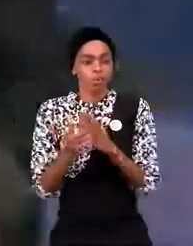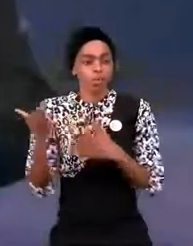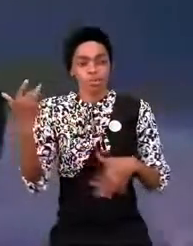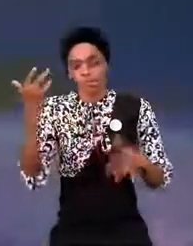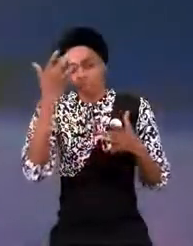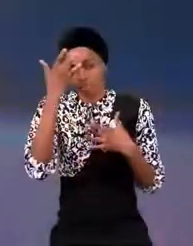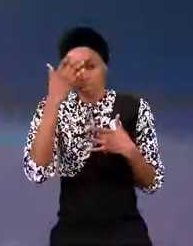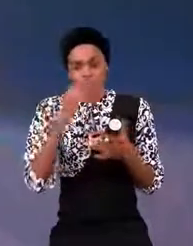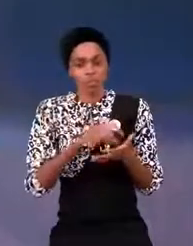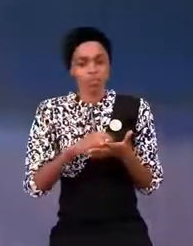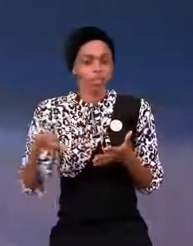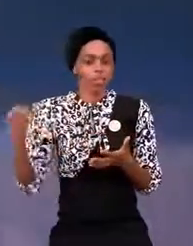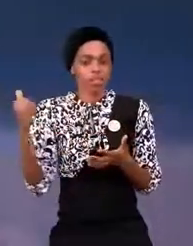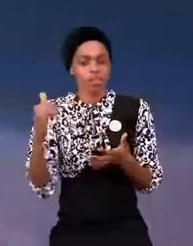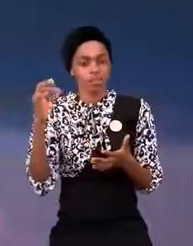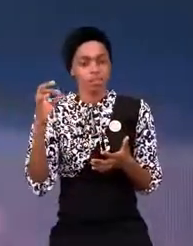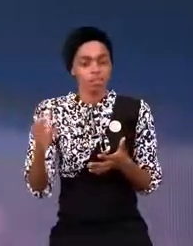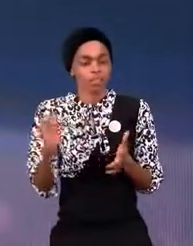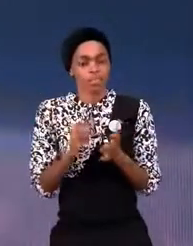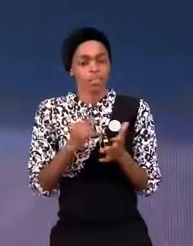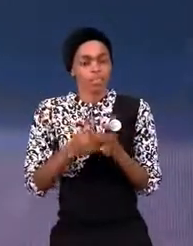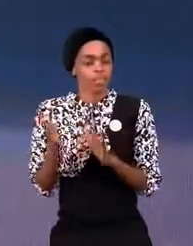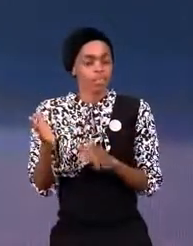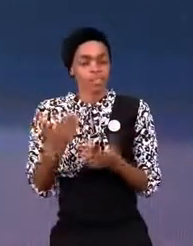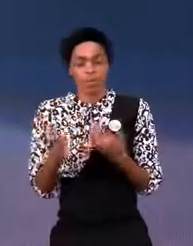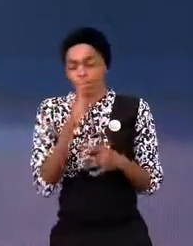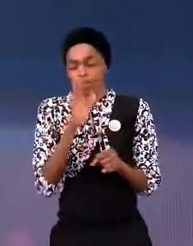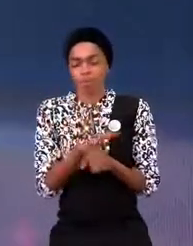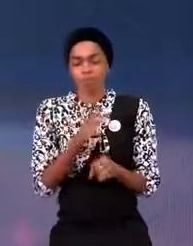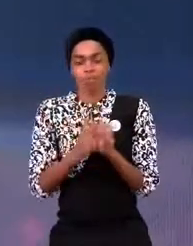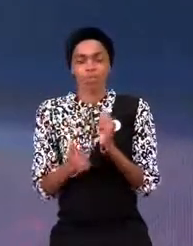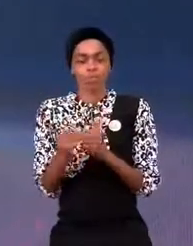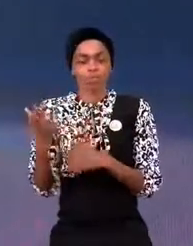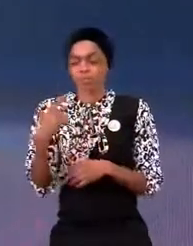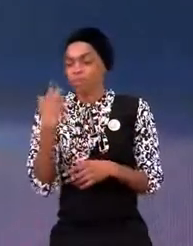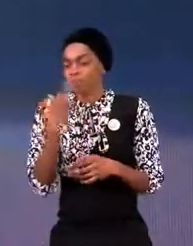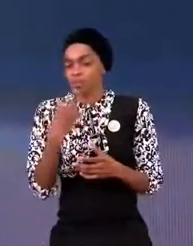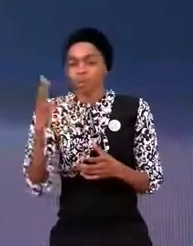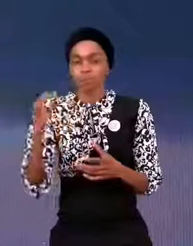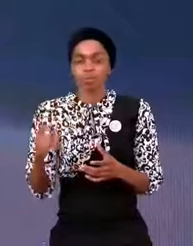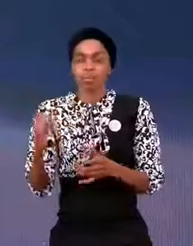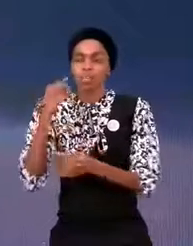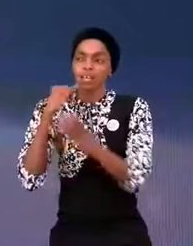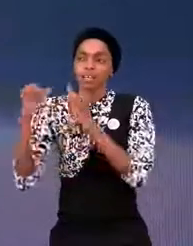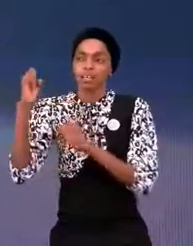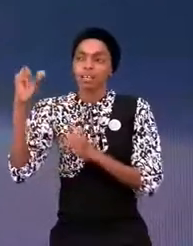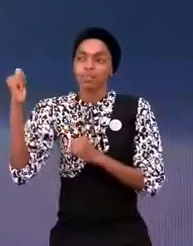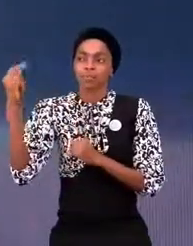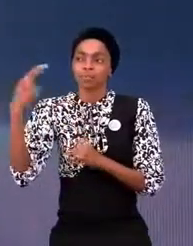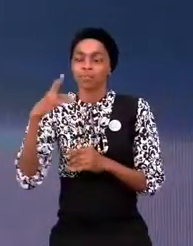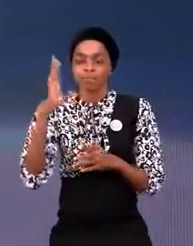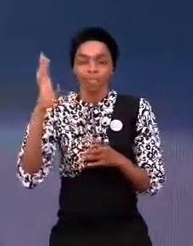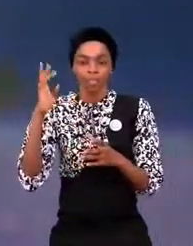que s'accomplit ce qui avait été annoncé par Esaïe le prophète. Il a pris